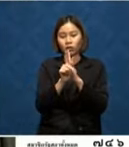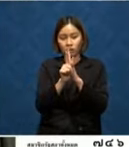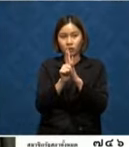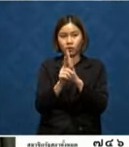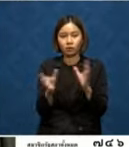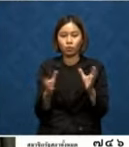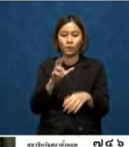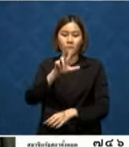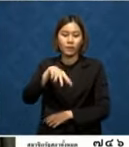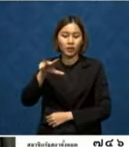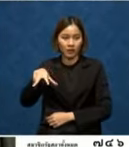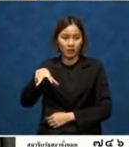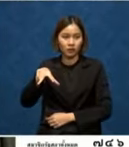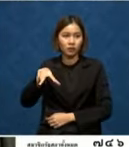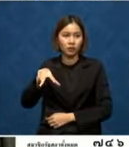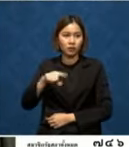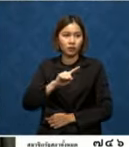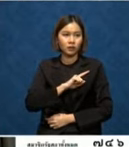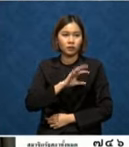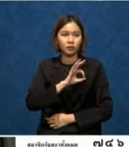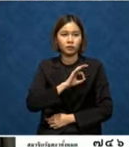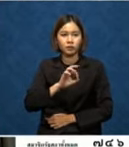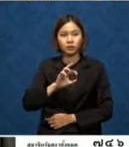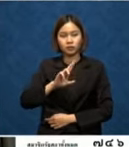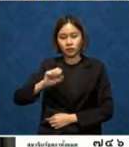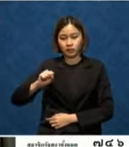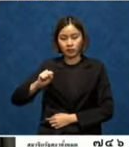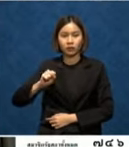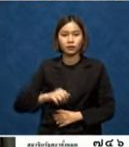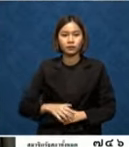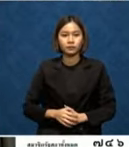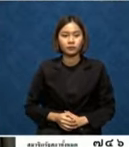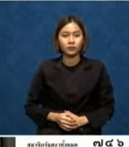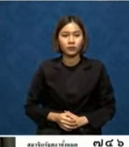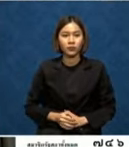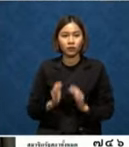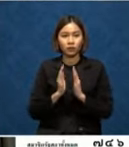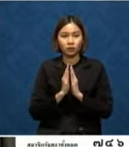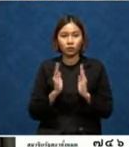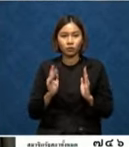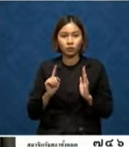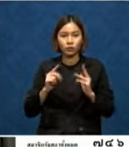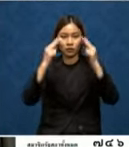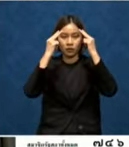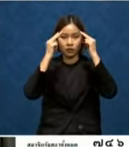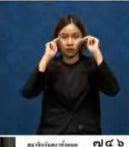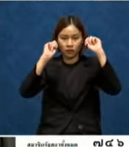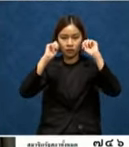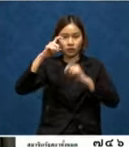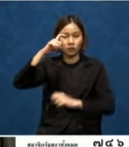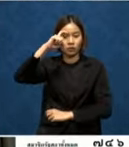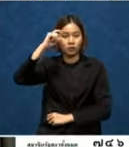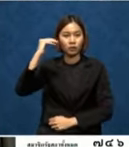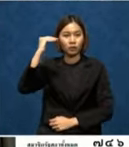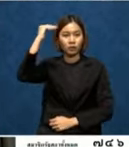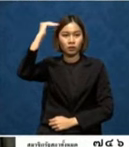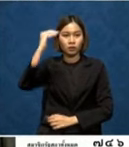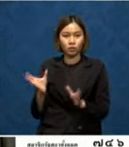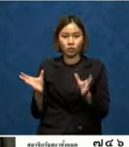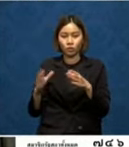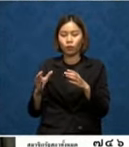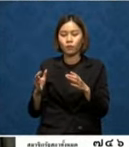9พรรคเพื่อไทยในฐานะสมาชิกรัฐสภาค่ะต้องขอขอบคุณท่านนายกรัฐมนตรีเศรษฐาทวีสิน